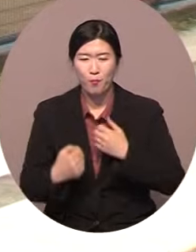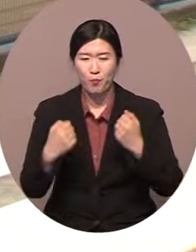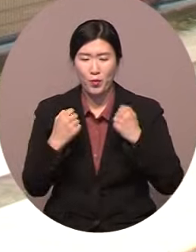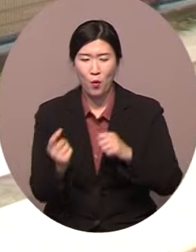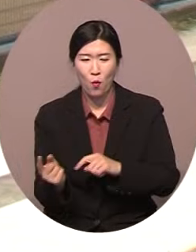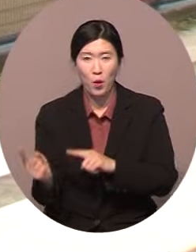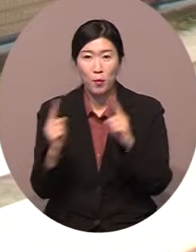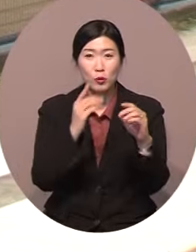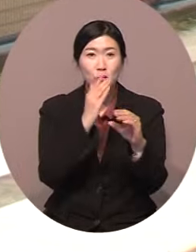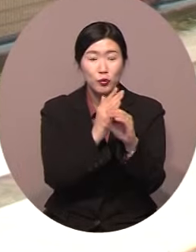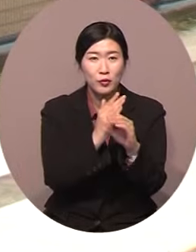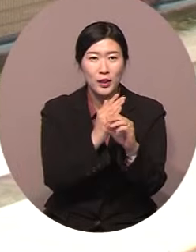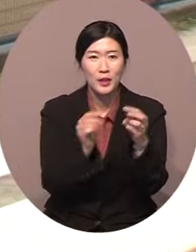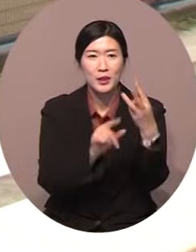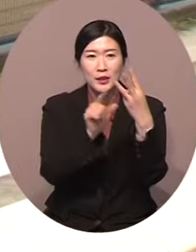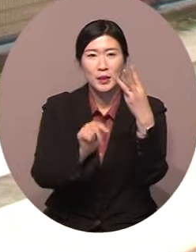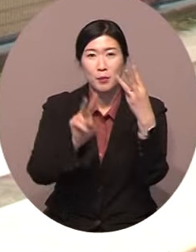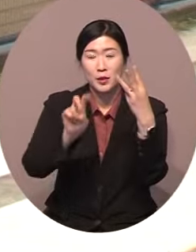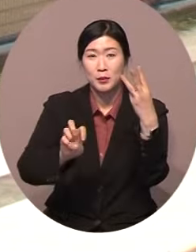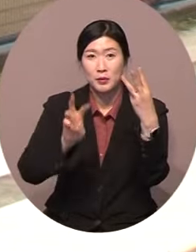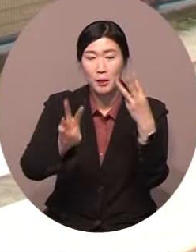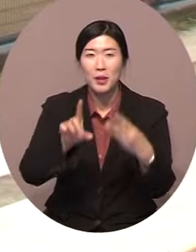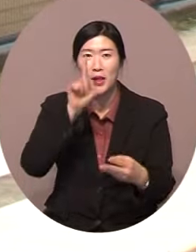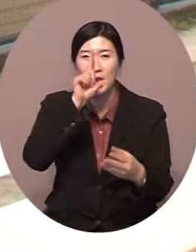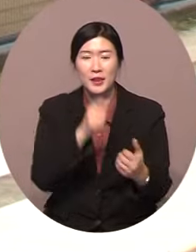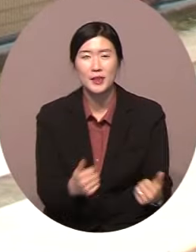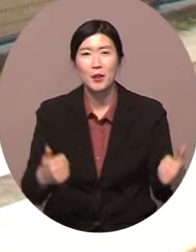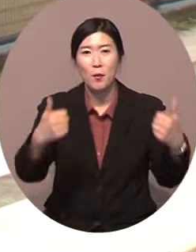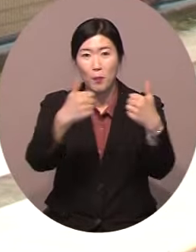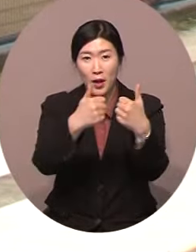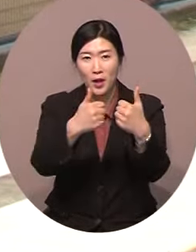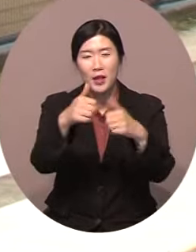류현진은 다음 달 23일 LG와의 개막전에서